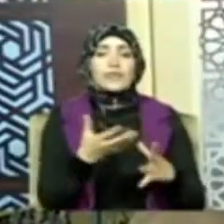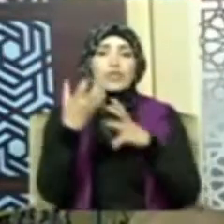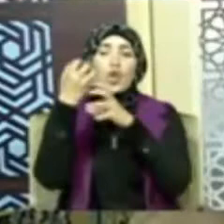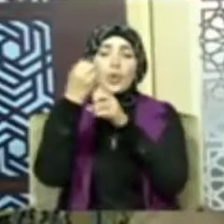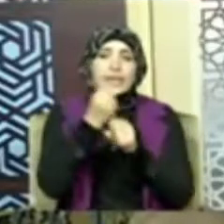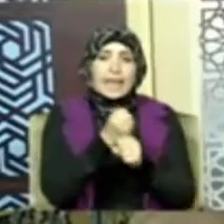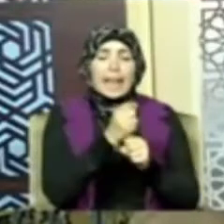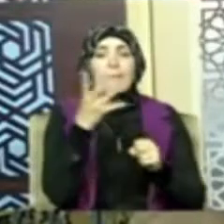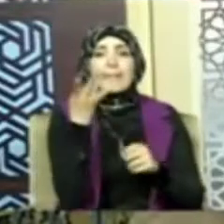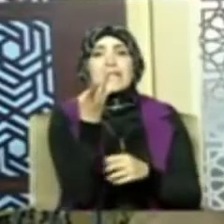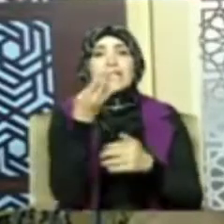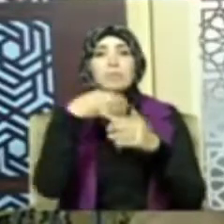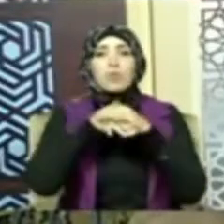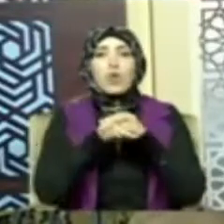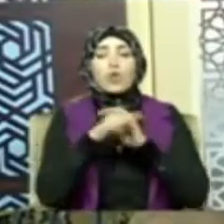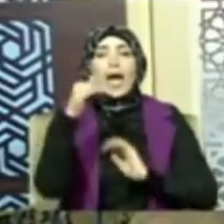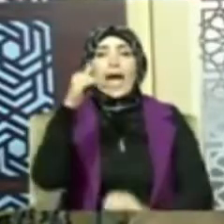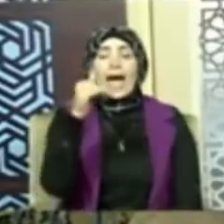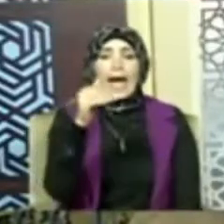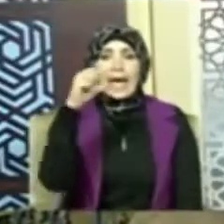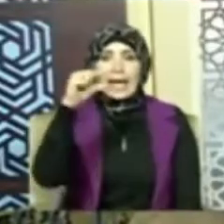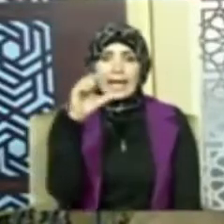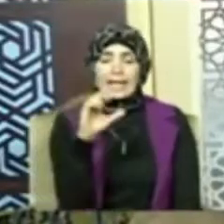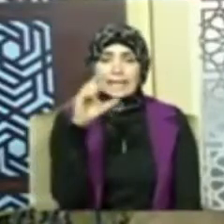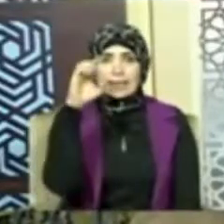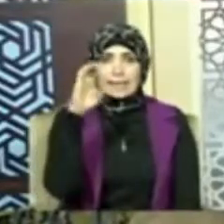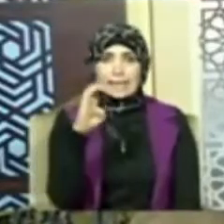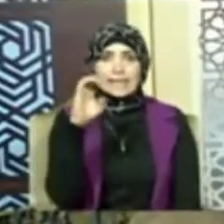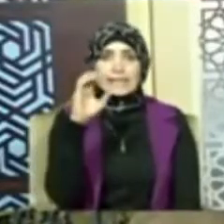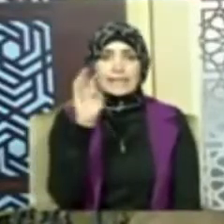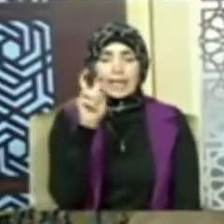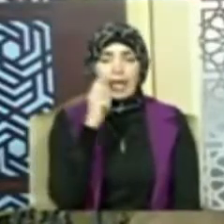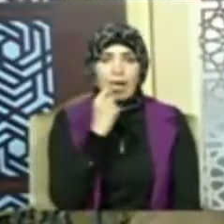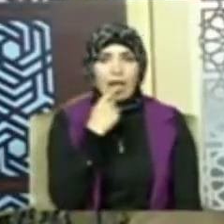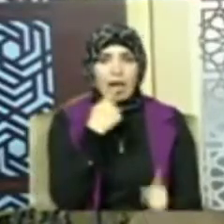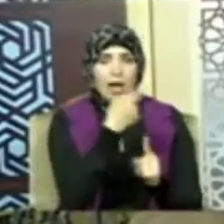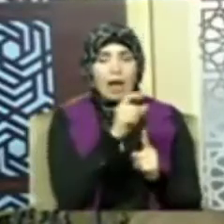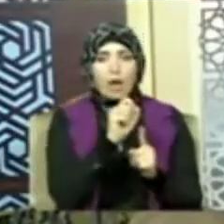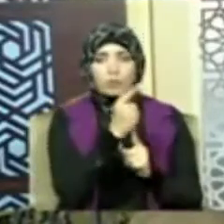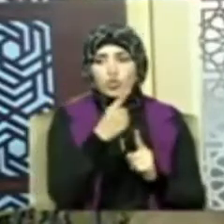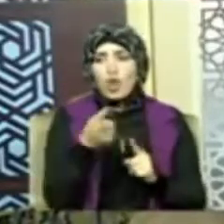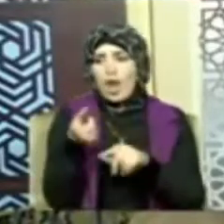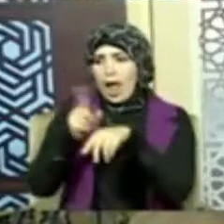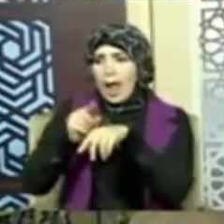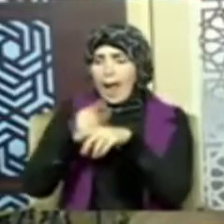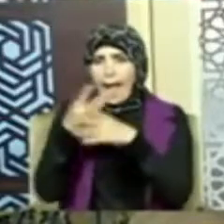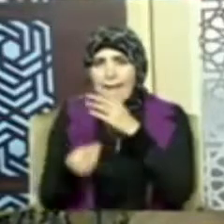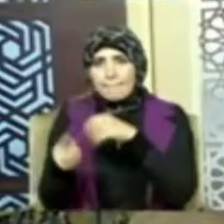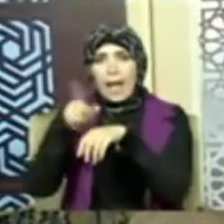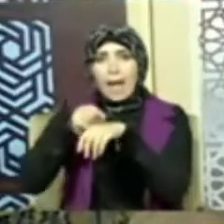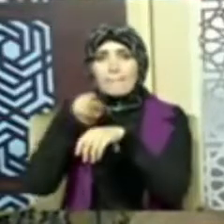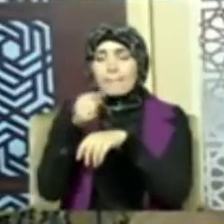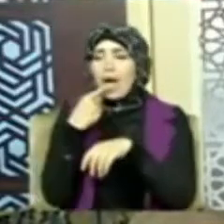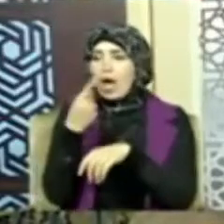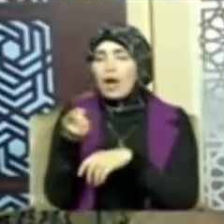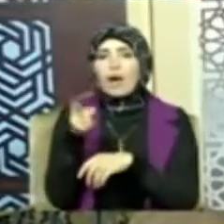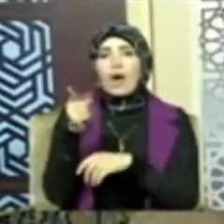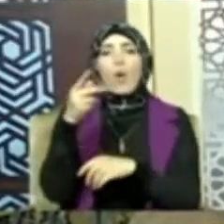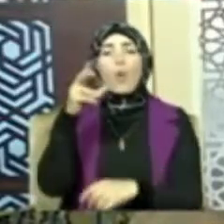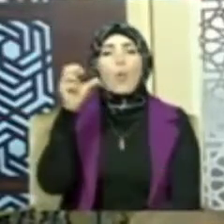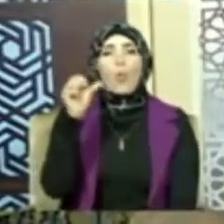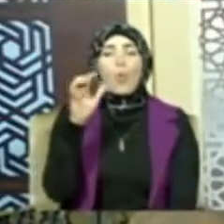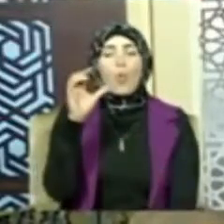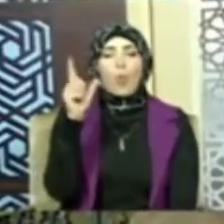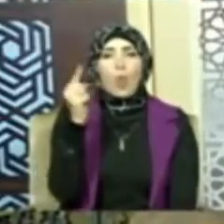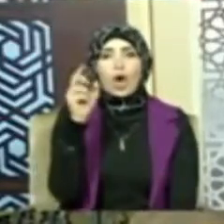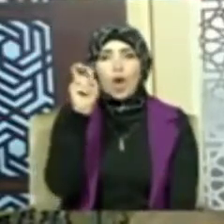خديجة رضي الله عنها، فذهبت إلى ابن عمها ورقة بن نوفل، وكان من الحنفاء الذين